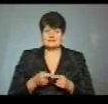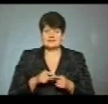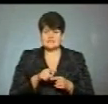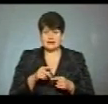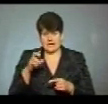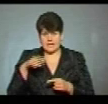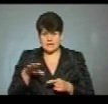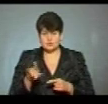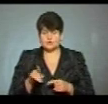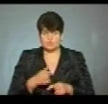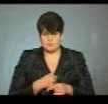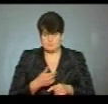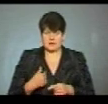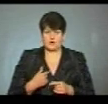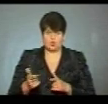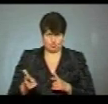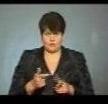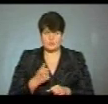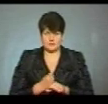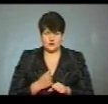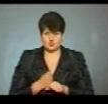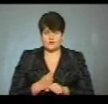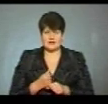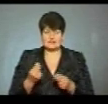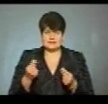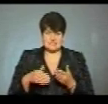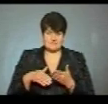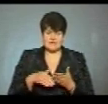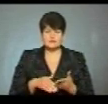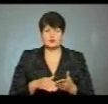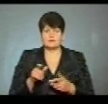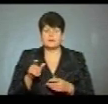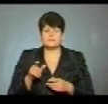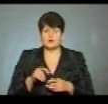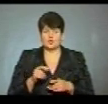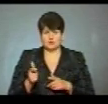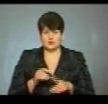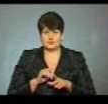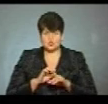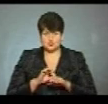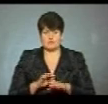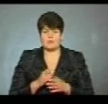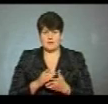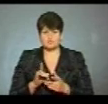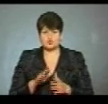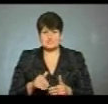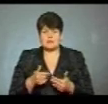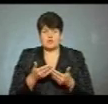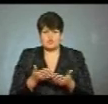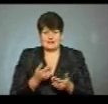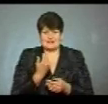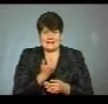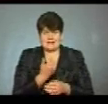ми готові працювати з інвесторами, ми готові їх супроводжувати, ми маємо що запропонувати для